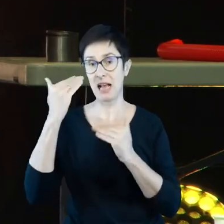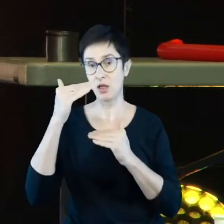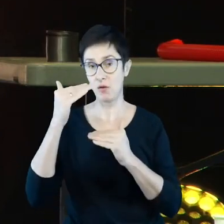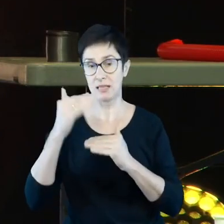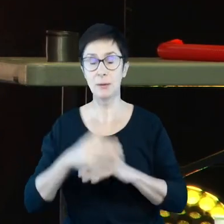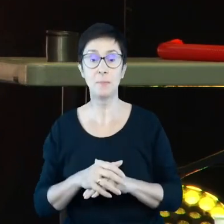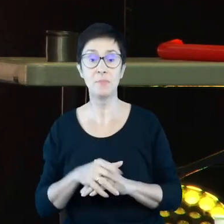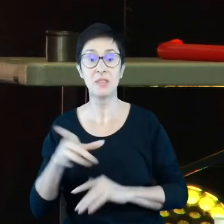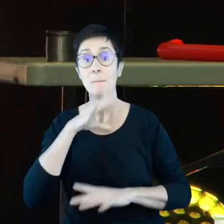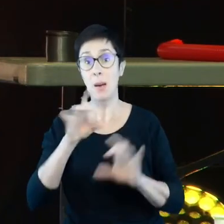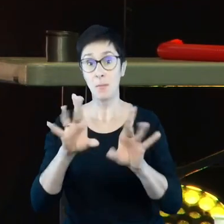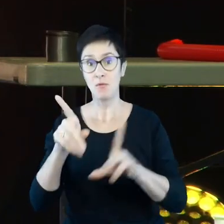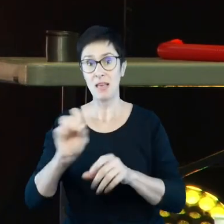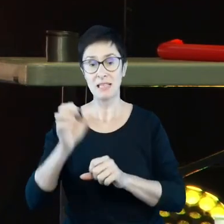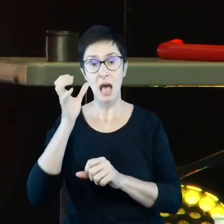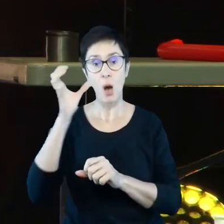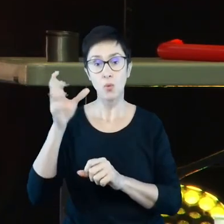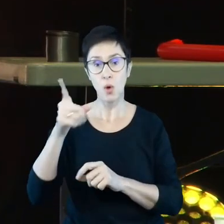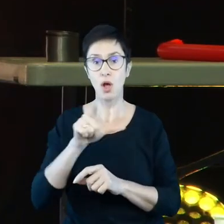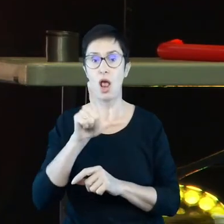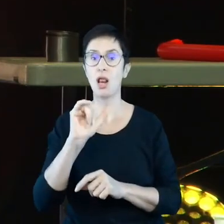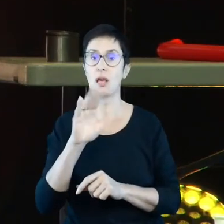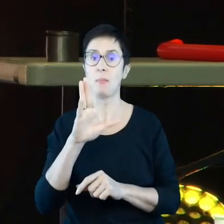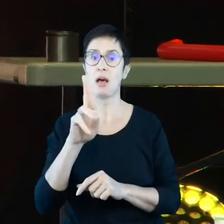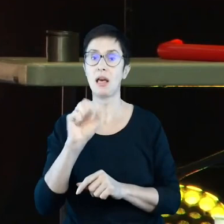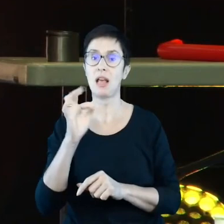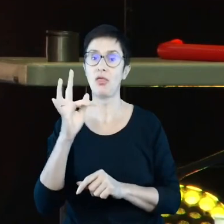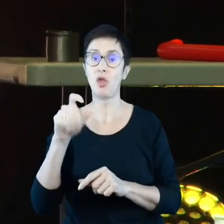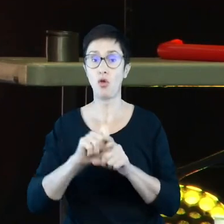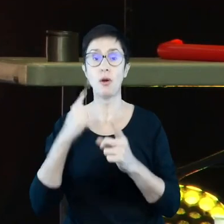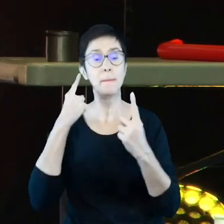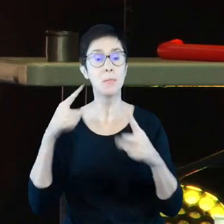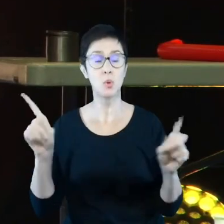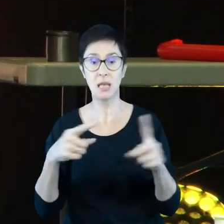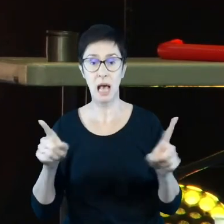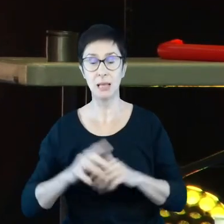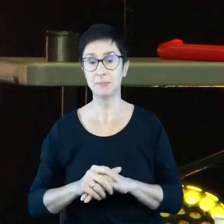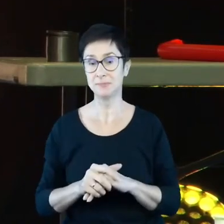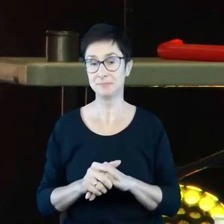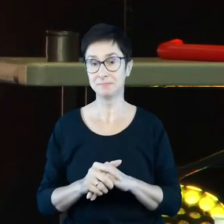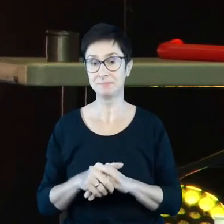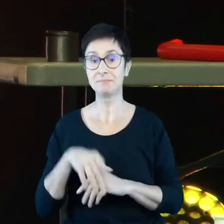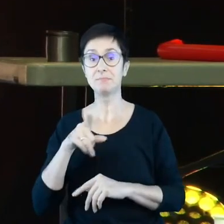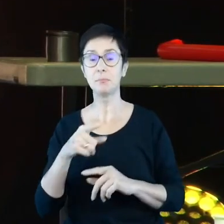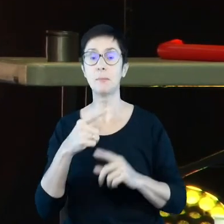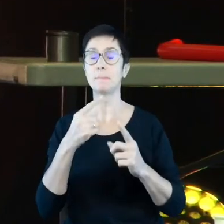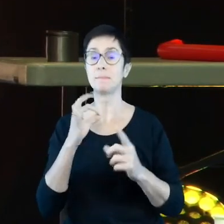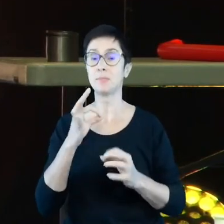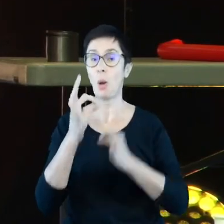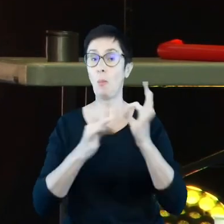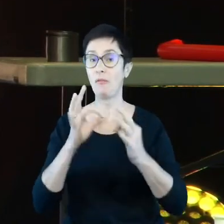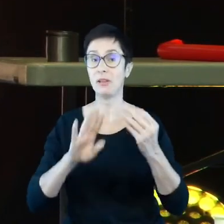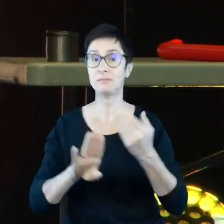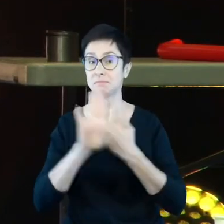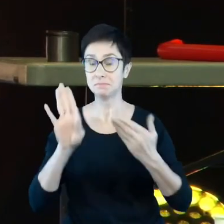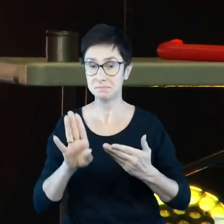pan profesor jest autorem libretta do tego musicalu. Ale zanim porozmawiamy o samym musicalu, to ja muszę zadać pytanie, które